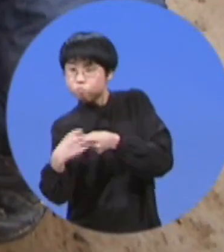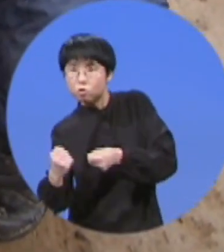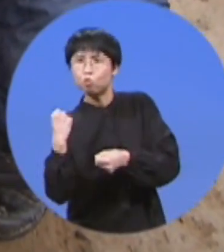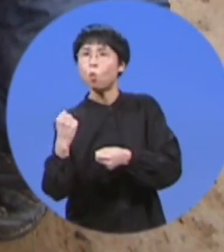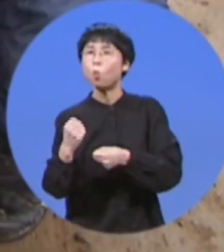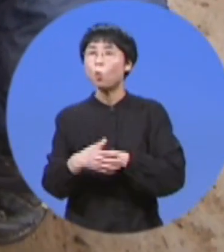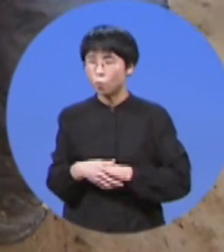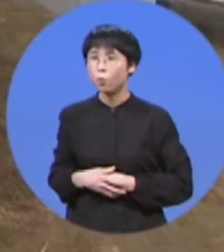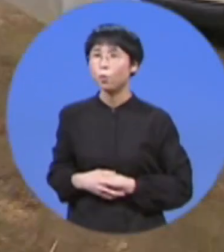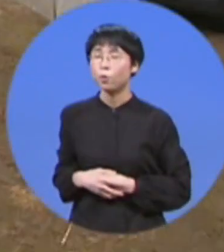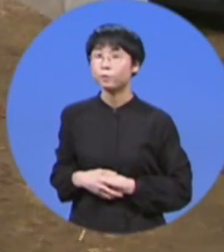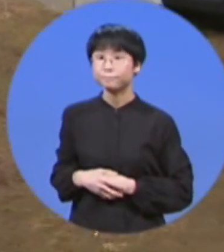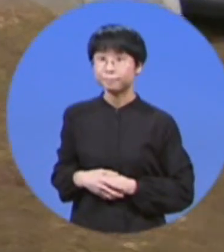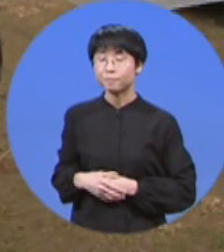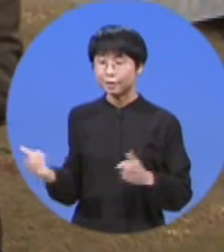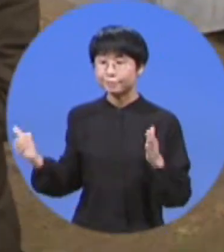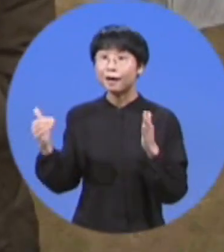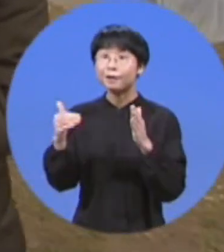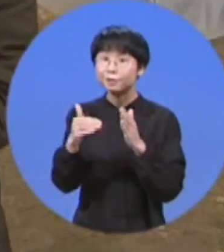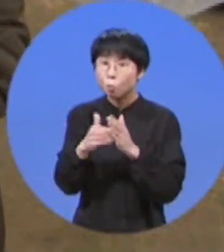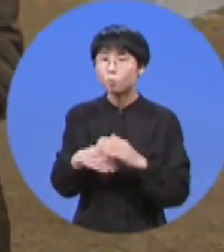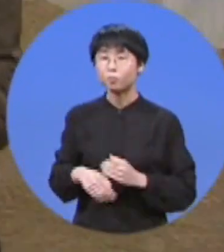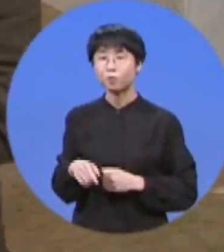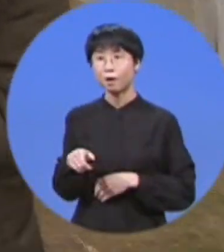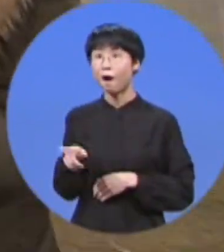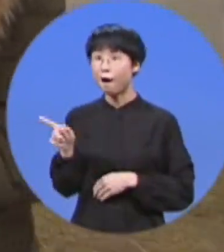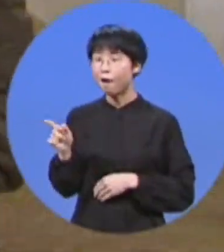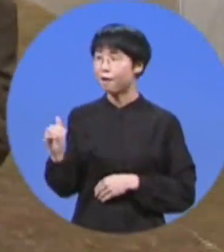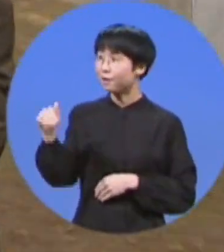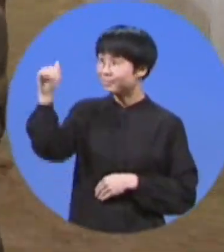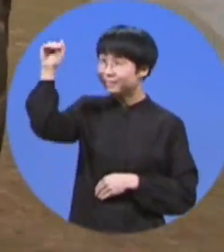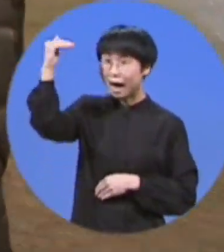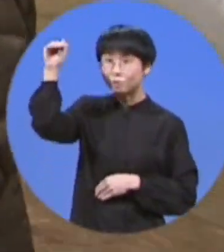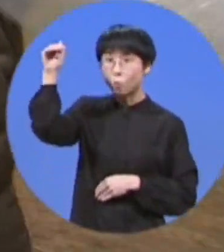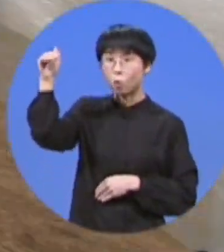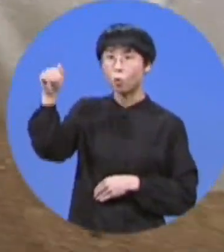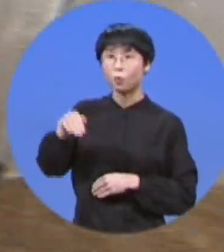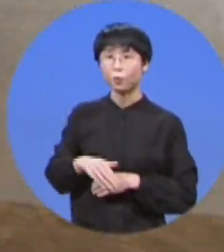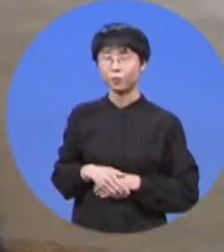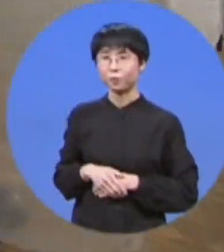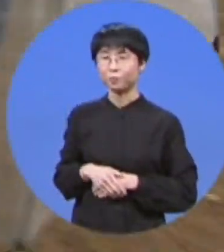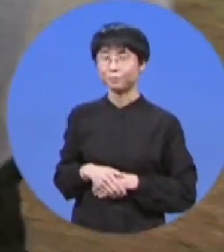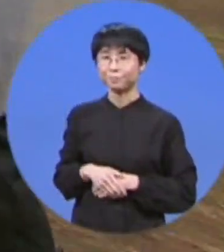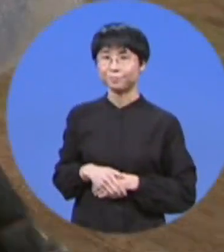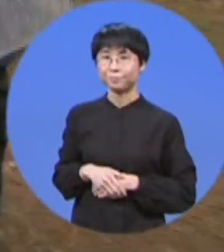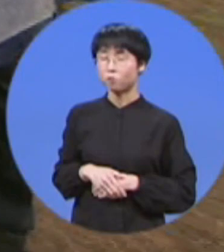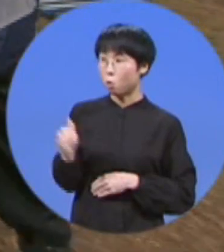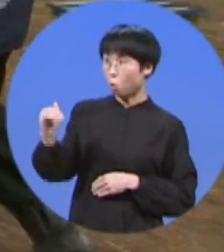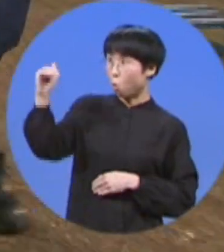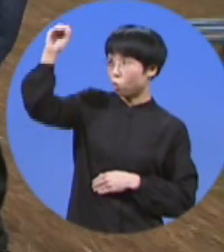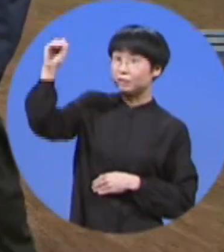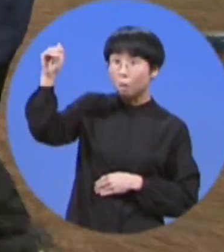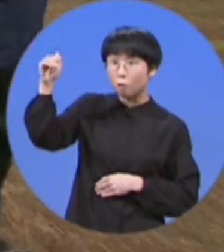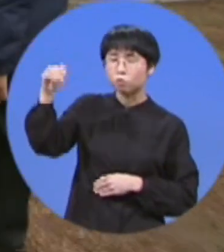強いんですよ。うん、 そして最後は あダチョウがいる。 ダチョウですよ。 大きいです